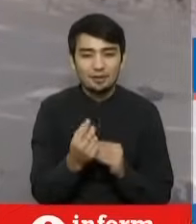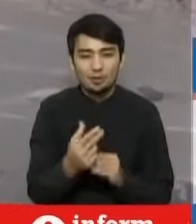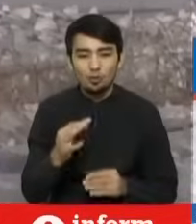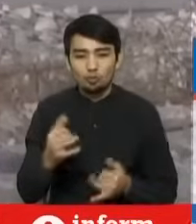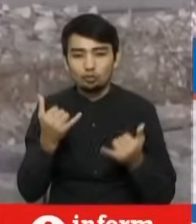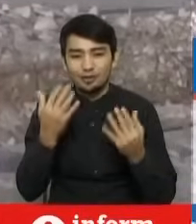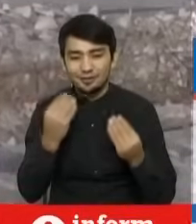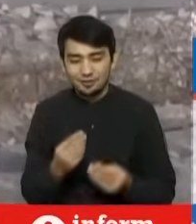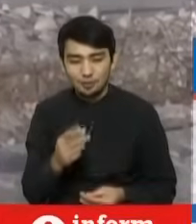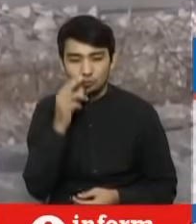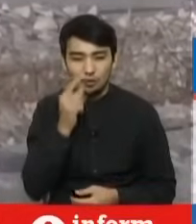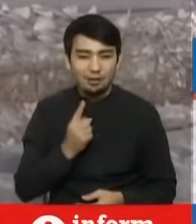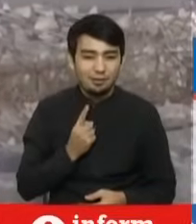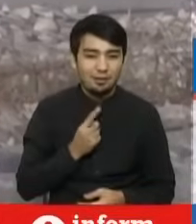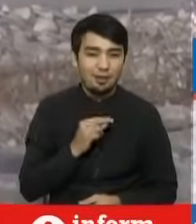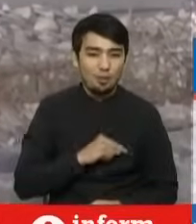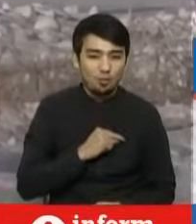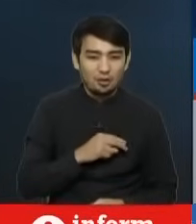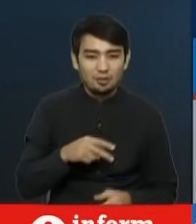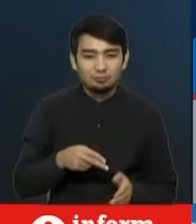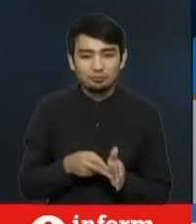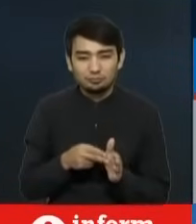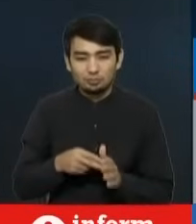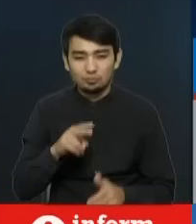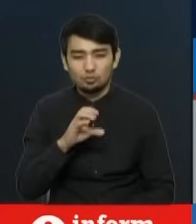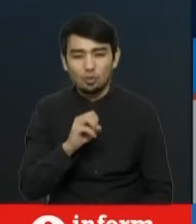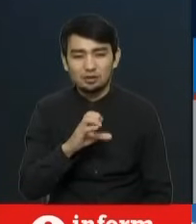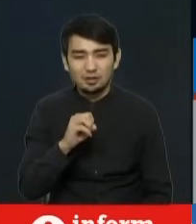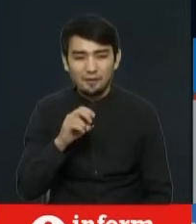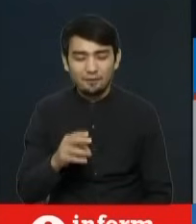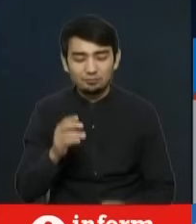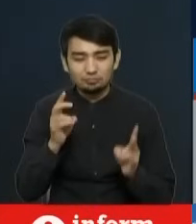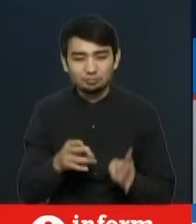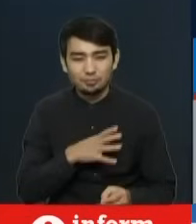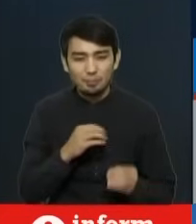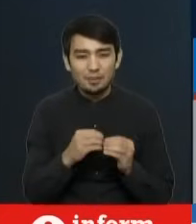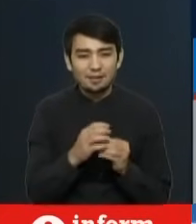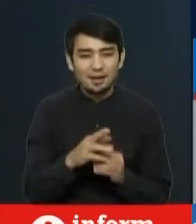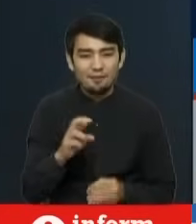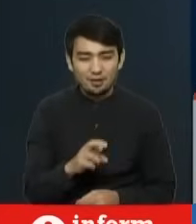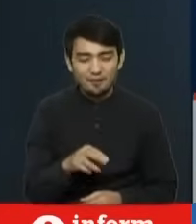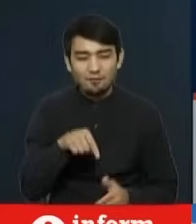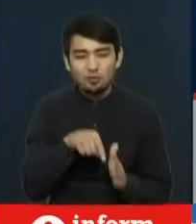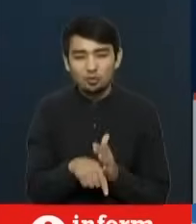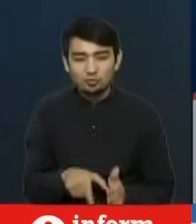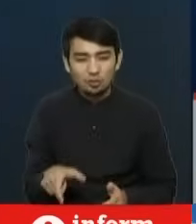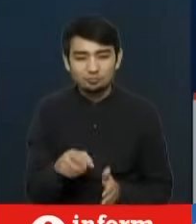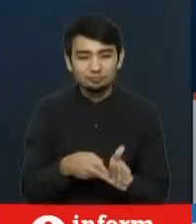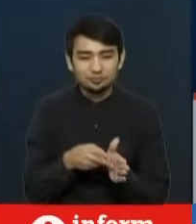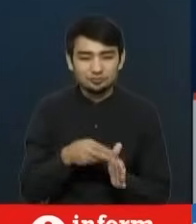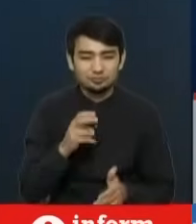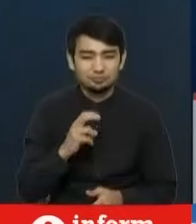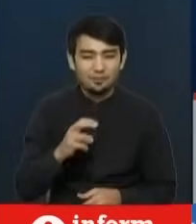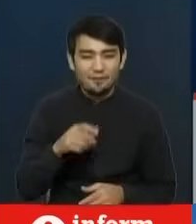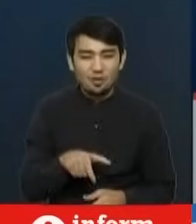дня. Мужчина работал один и попал под железнодорожный состав. 15 января на внутренних железнодорожных путях АО